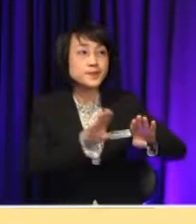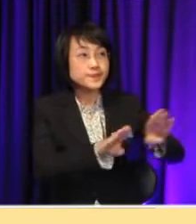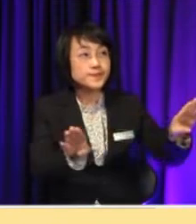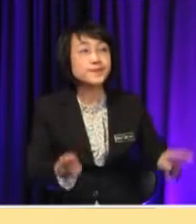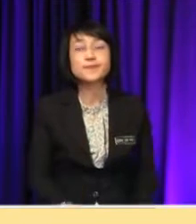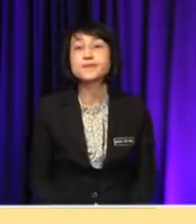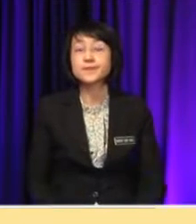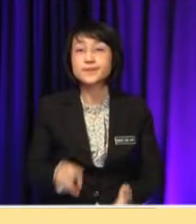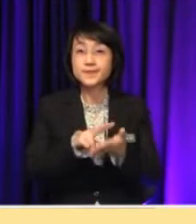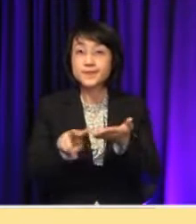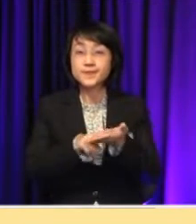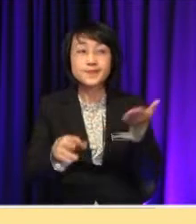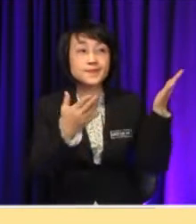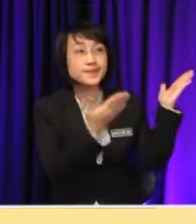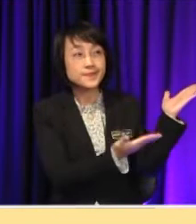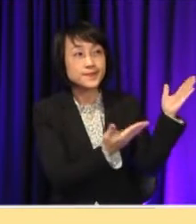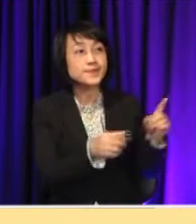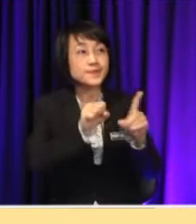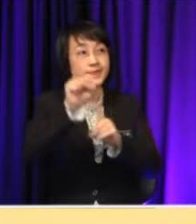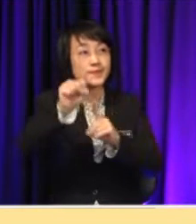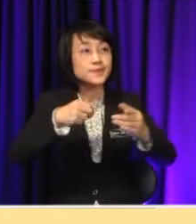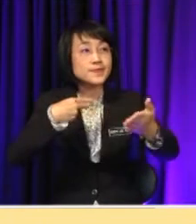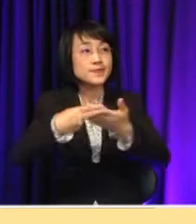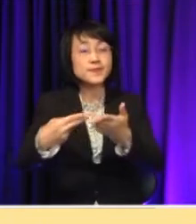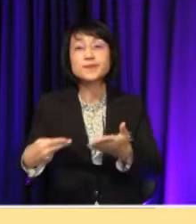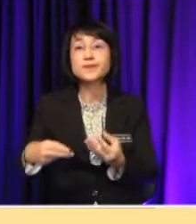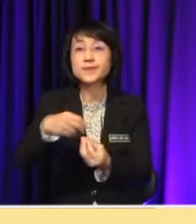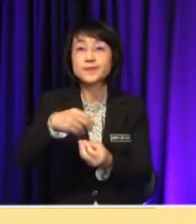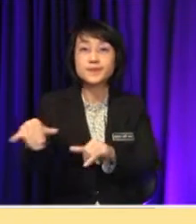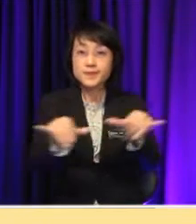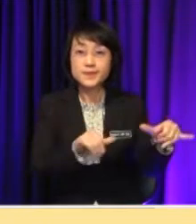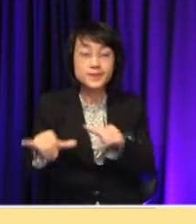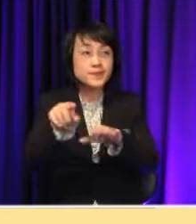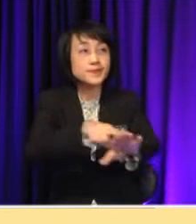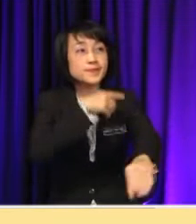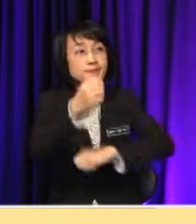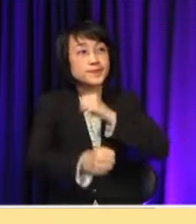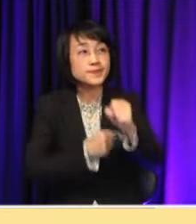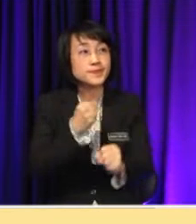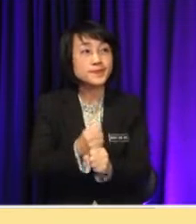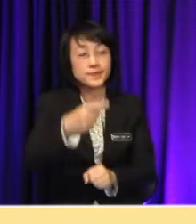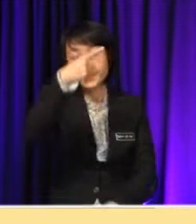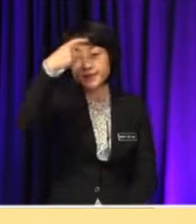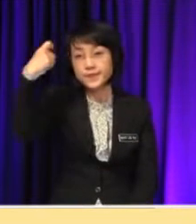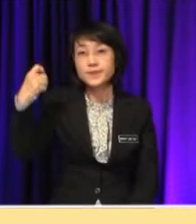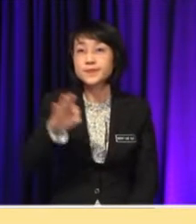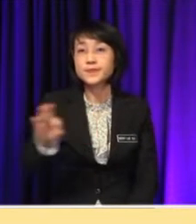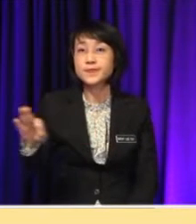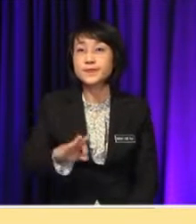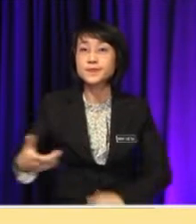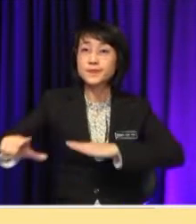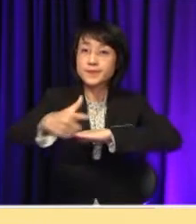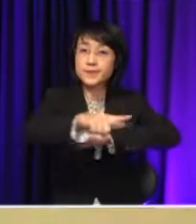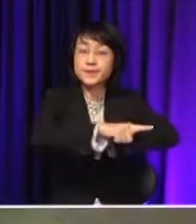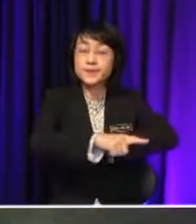suhu hampir Sekaten sepanjang tahun kena ini faktur ke lautan kelautan maksudnya dia duduk tepi laut mungkin visi